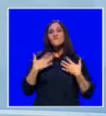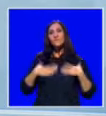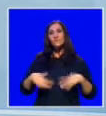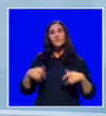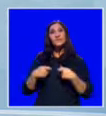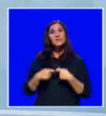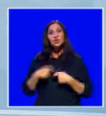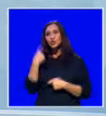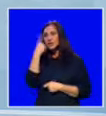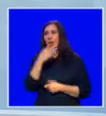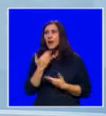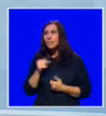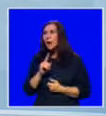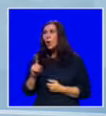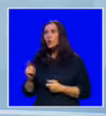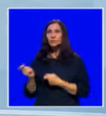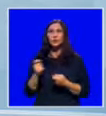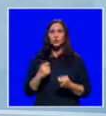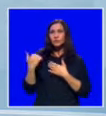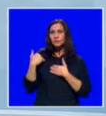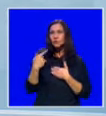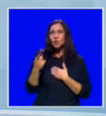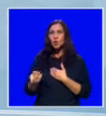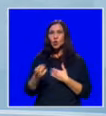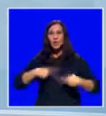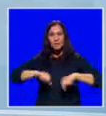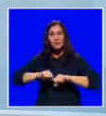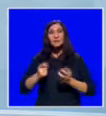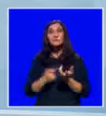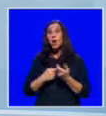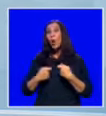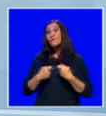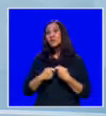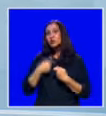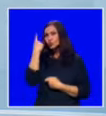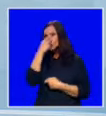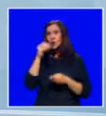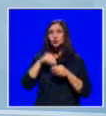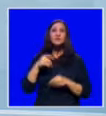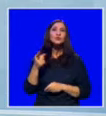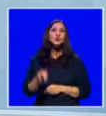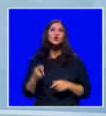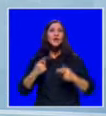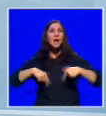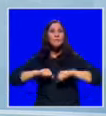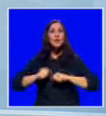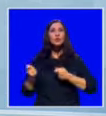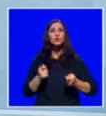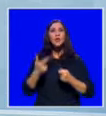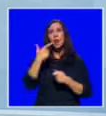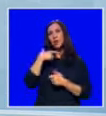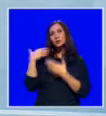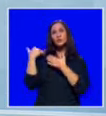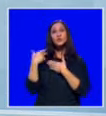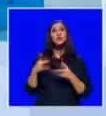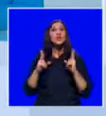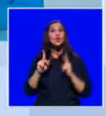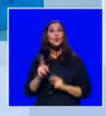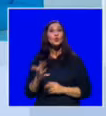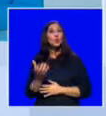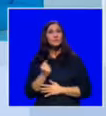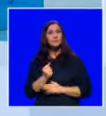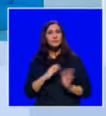носи политическа отговорност за този кабинет и всяко едно физическо лице, участващо в този кабинет, носи лично отговорност за решенията, които взима.